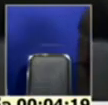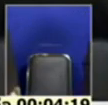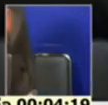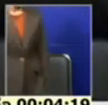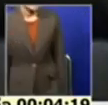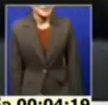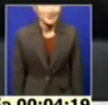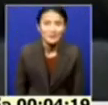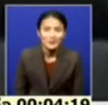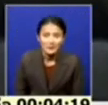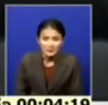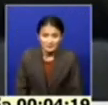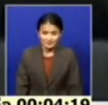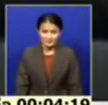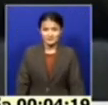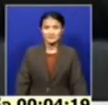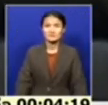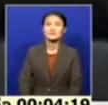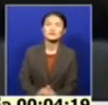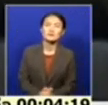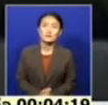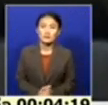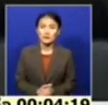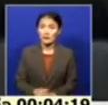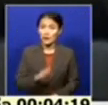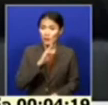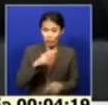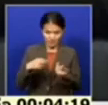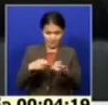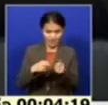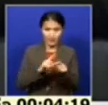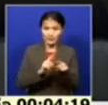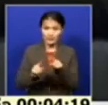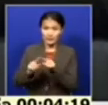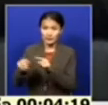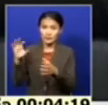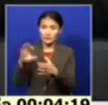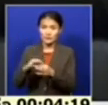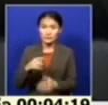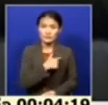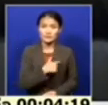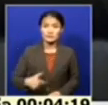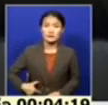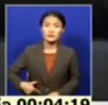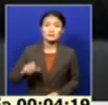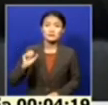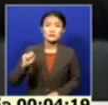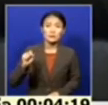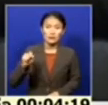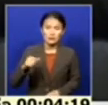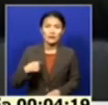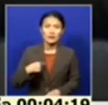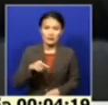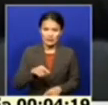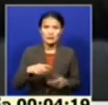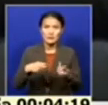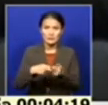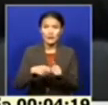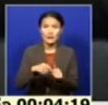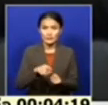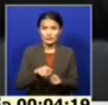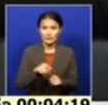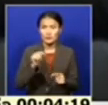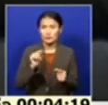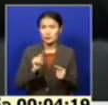ม่เห็นเป็นปัญหานะอีกกลุ่มนึงอาจจะประมาณไม่ถึง100คนที่บอกว่ามีปัญหานะเพราะ67ล้านค